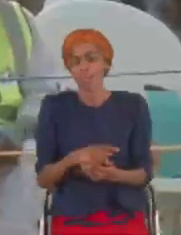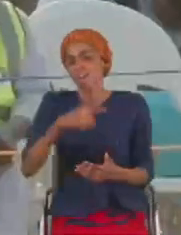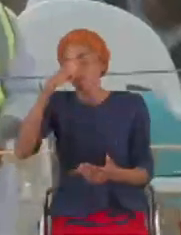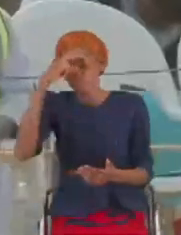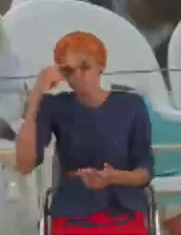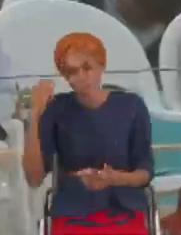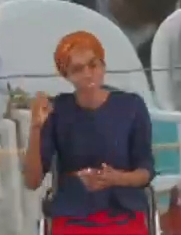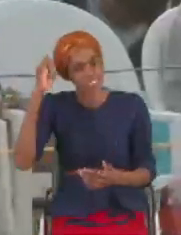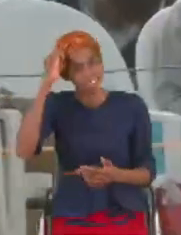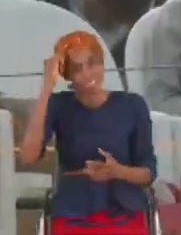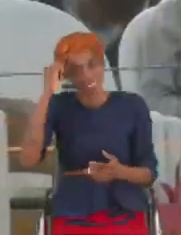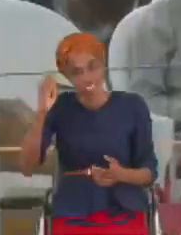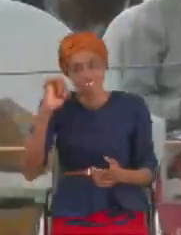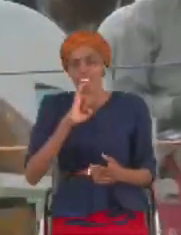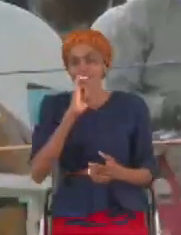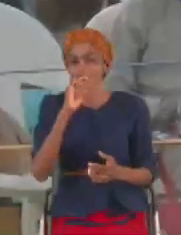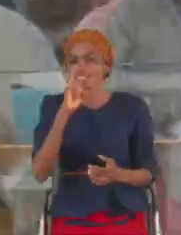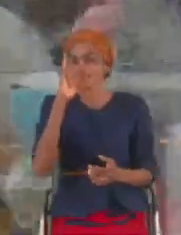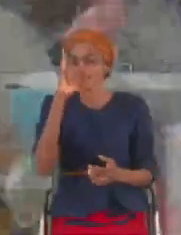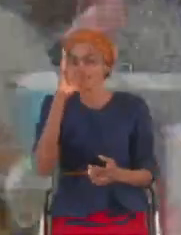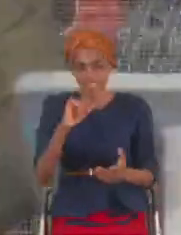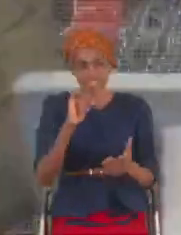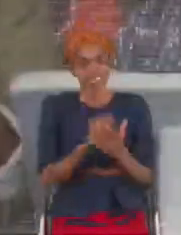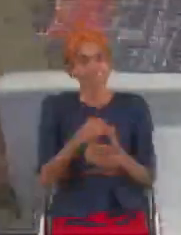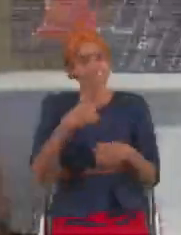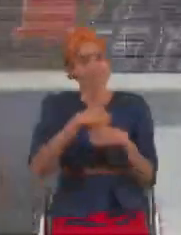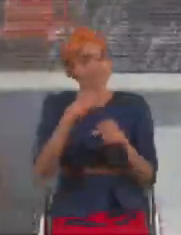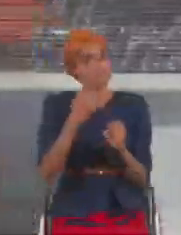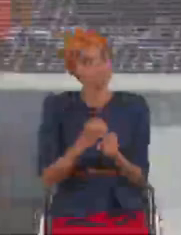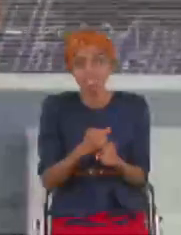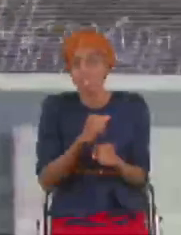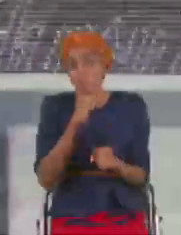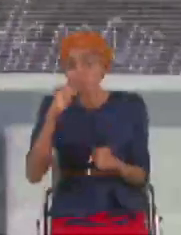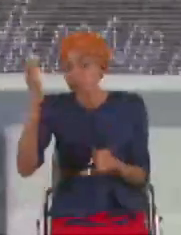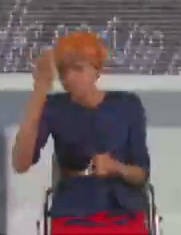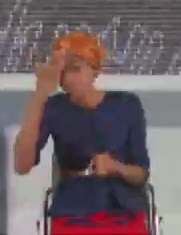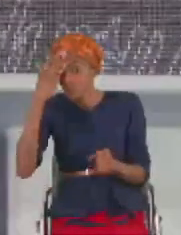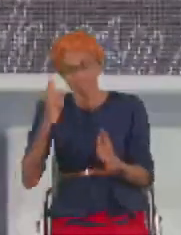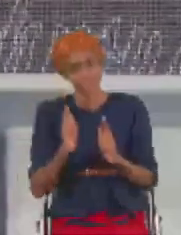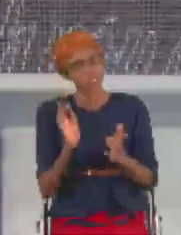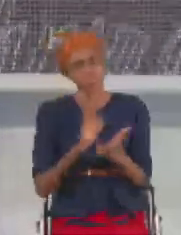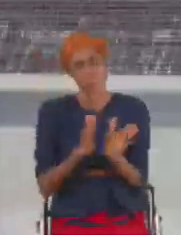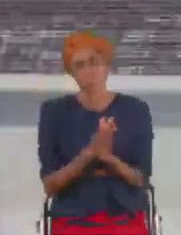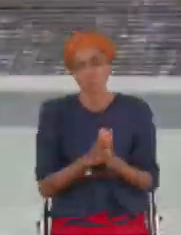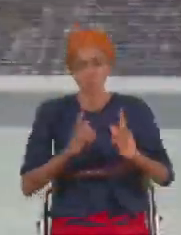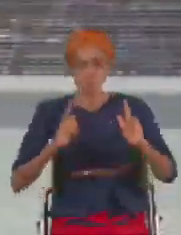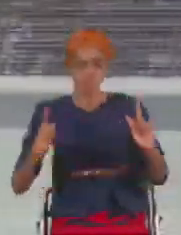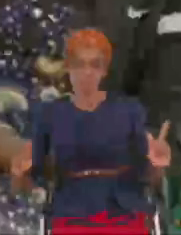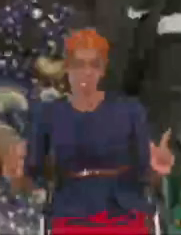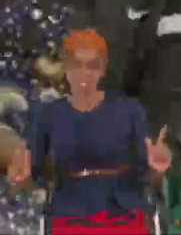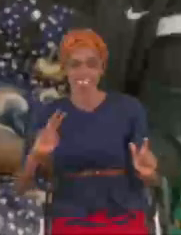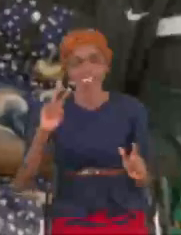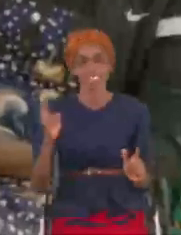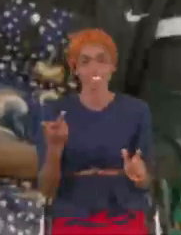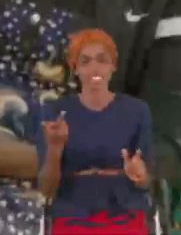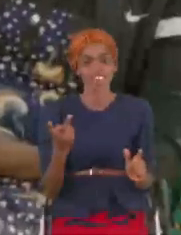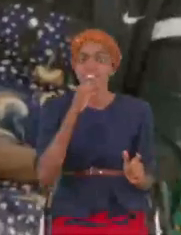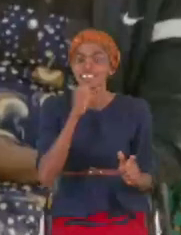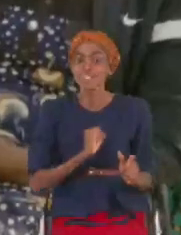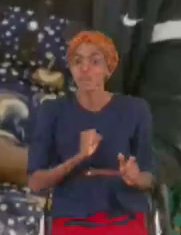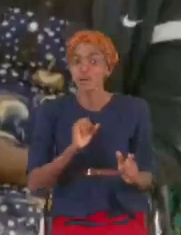parce que il est celui qui rend l'inconnu grand deuxième samuel 22